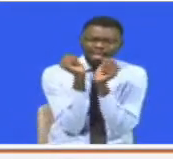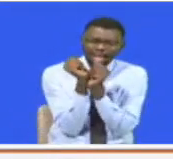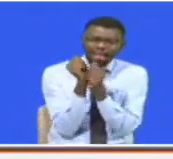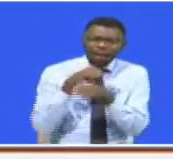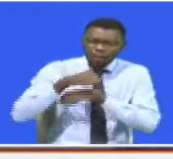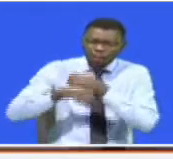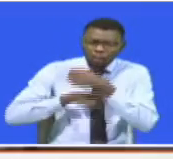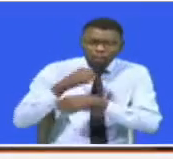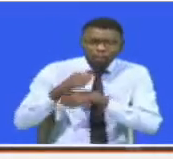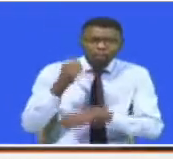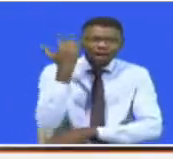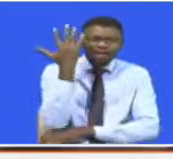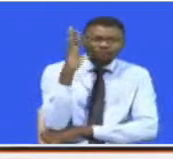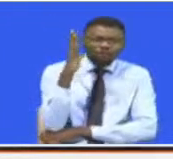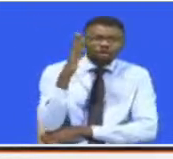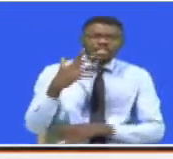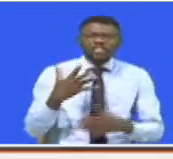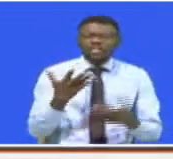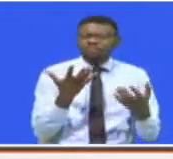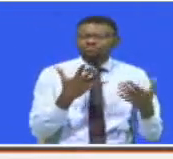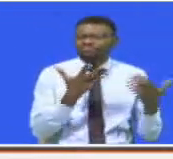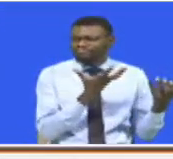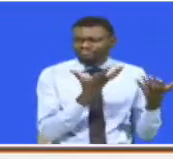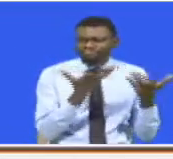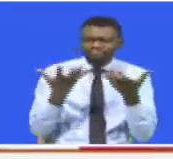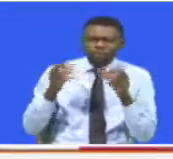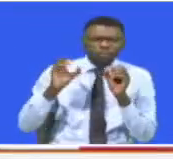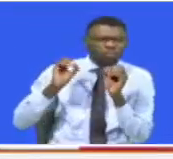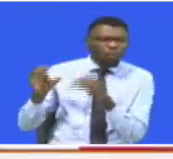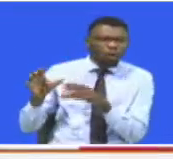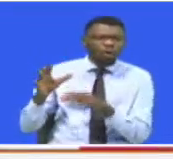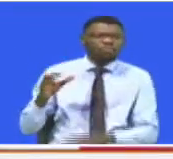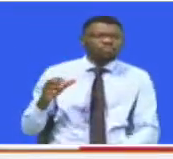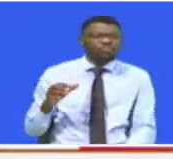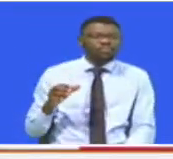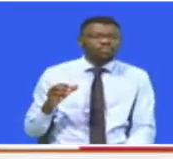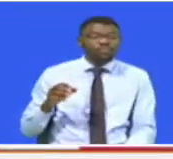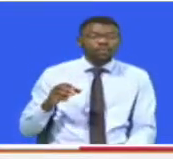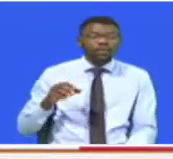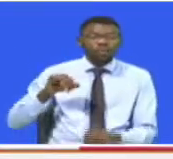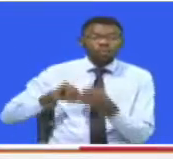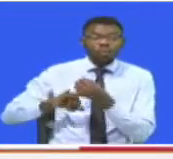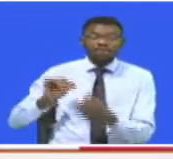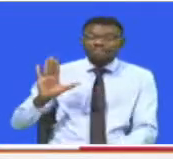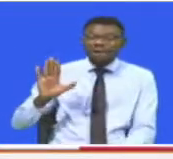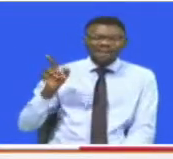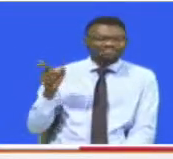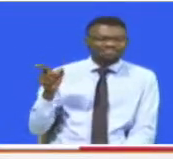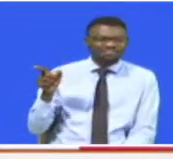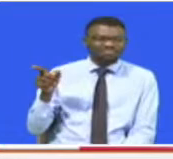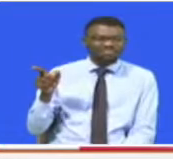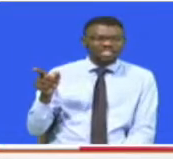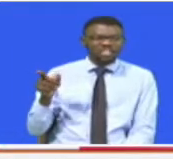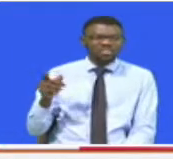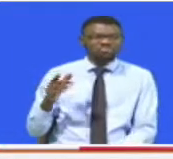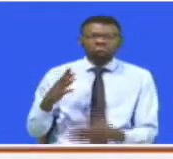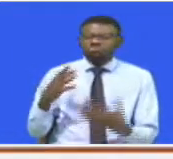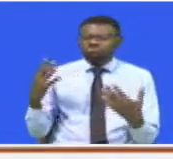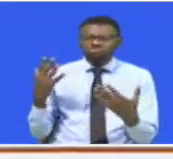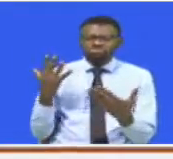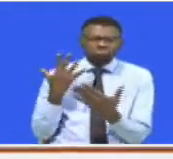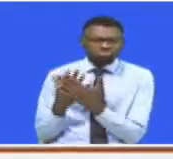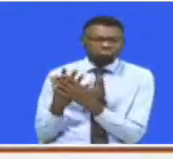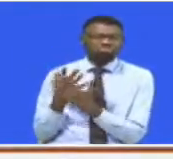kutupwa katika msitu wa Kieni ni ubunge la Gatundu Kaskazini, mkewe Gladys Chania ametiwa nguvuni kama mshukiwa mkuu.